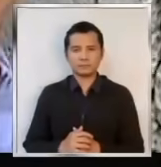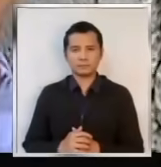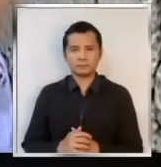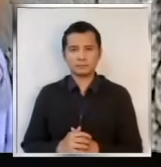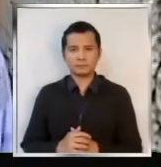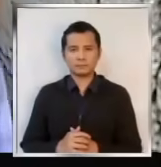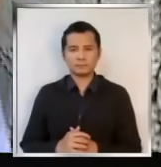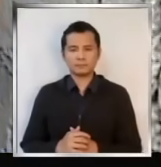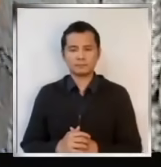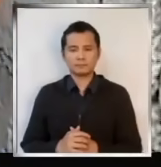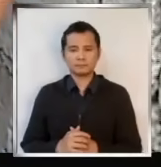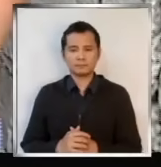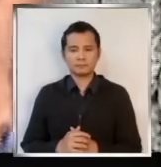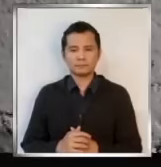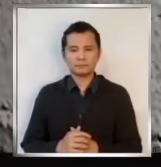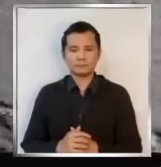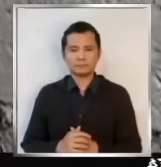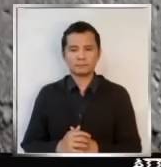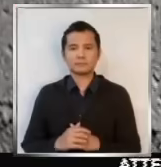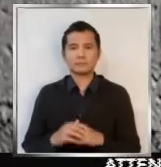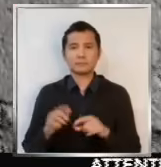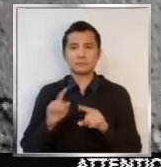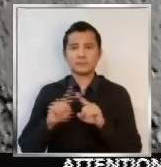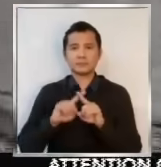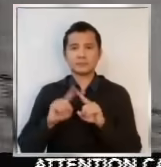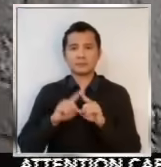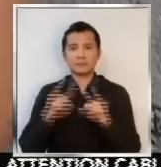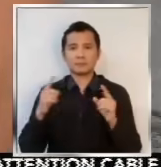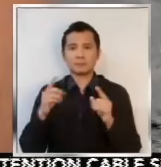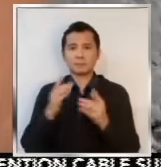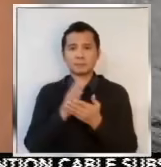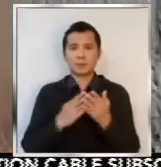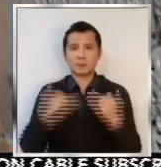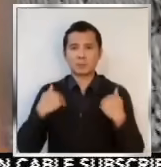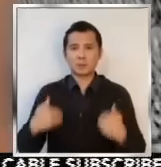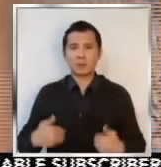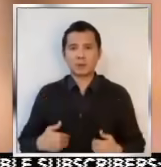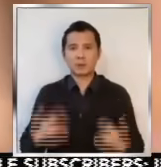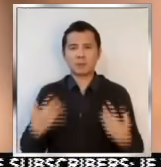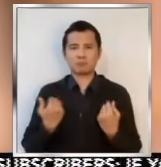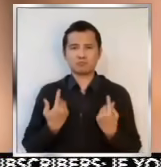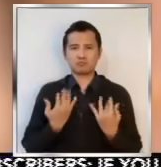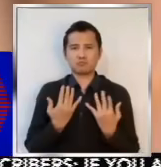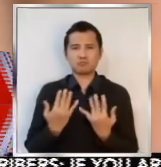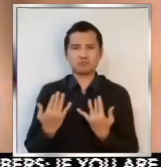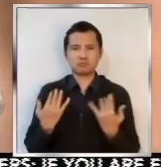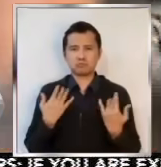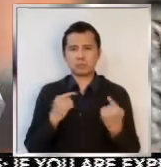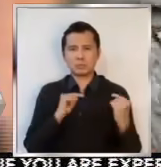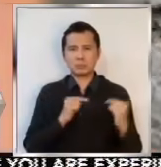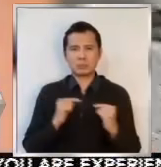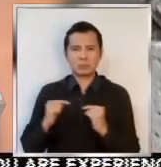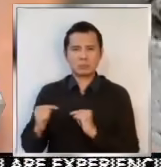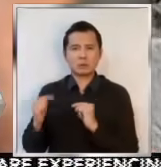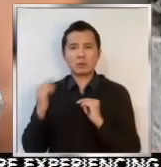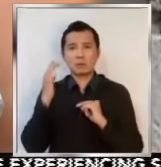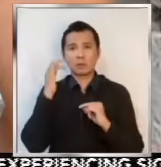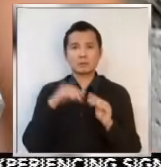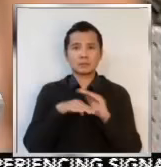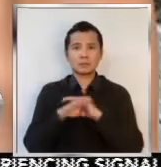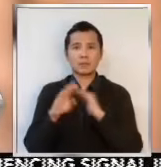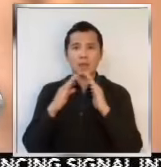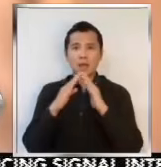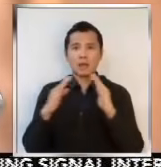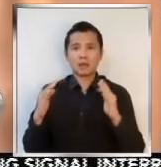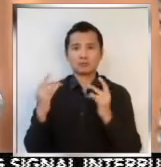Nalapnos ang iba't ibang bahagi ng katawan ni Mang Juanito Embuido matapos pumasok sa nasusunog na bahay para iligtas ang tatlong apo sa Barangay